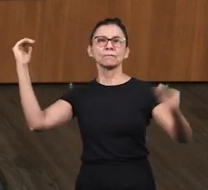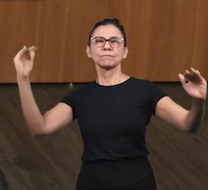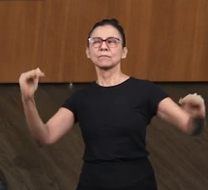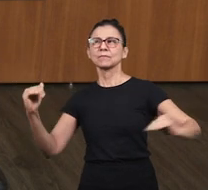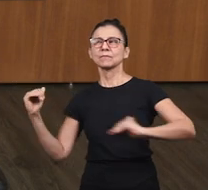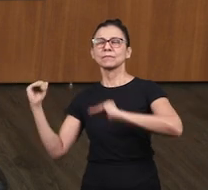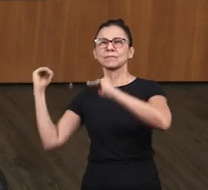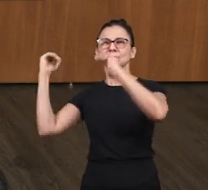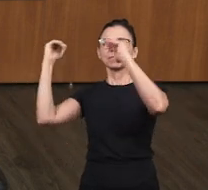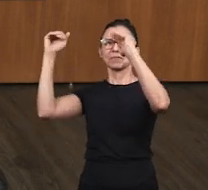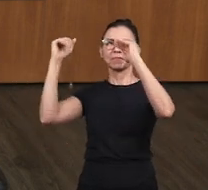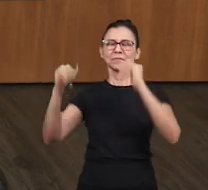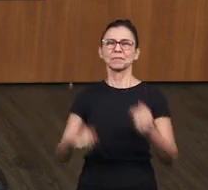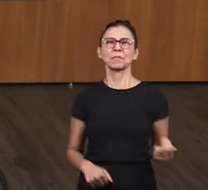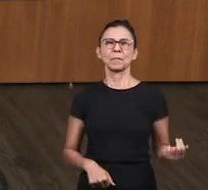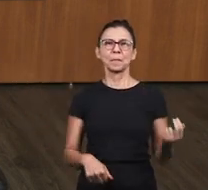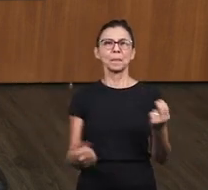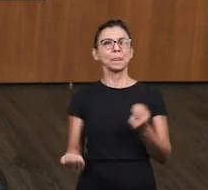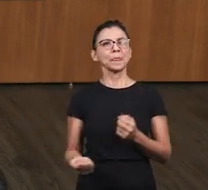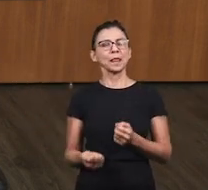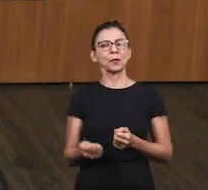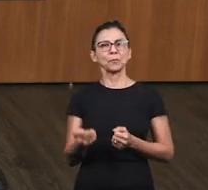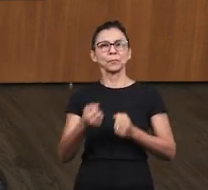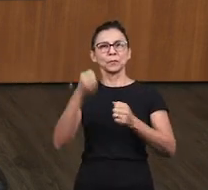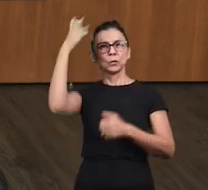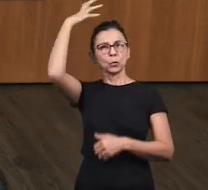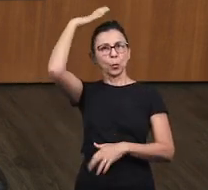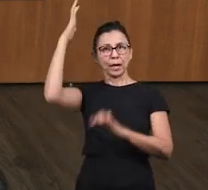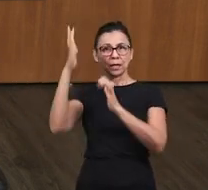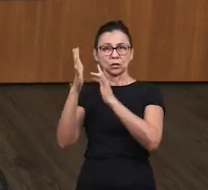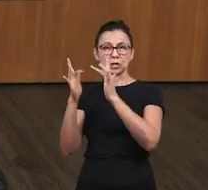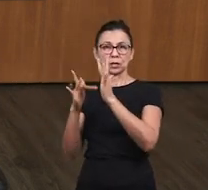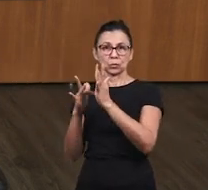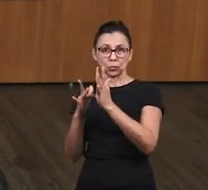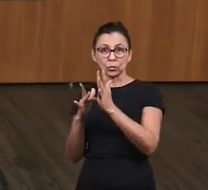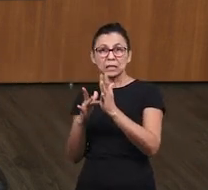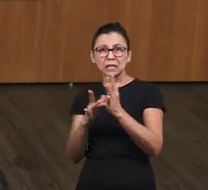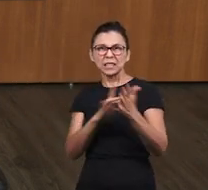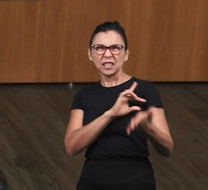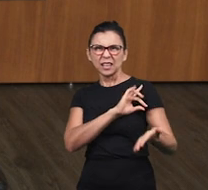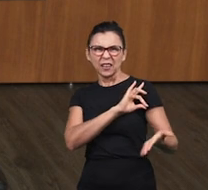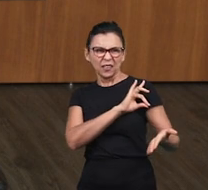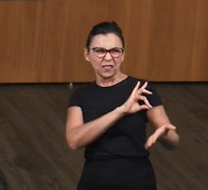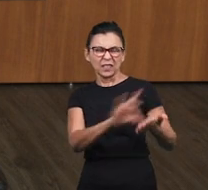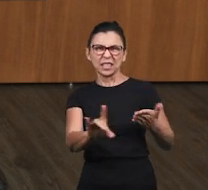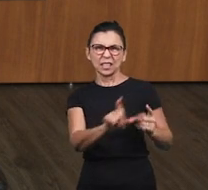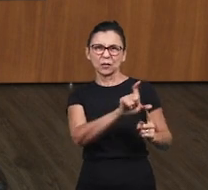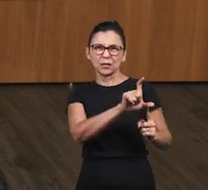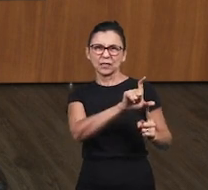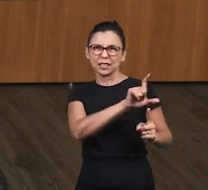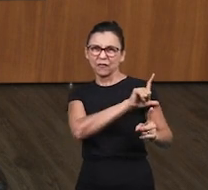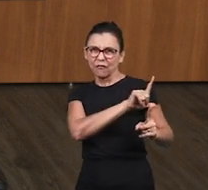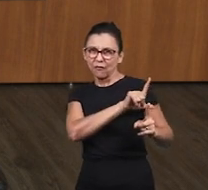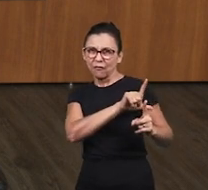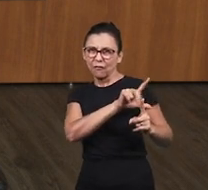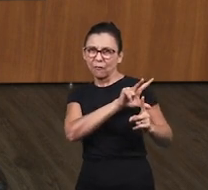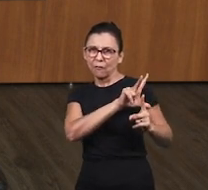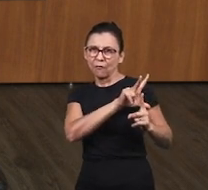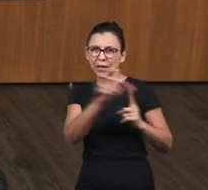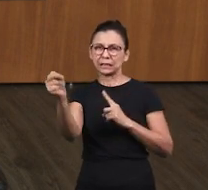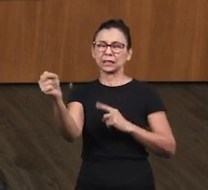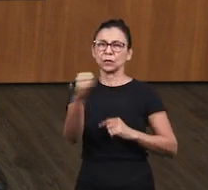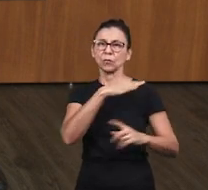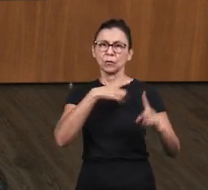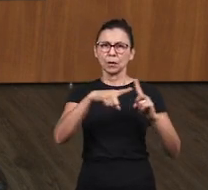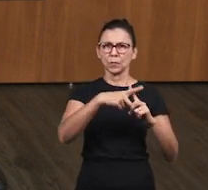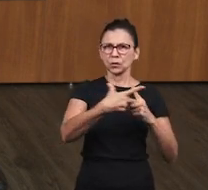grand vainqueur. Deux rois vainqueurs. Le roi Jésus qui a vaincu l'ennemi, a vaincu la chair, a vaincu